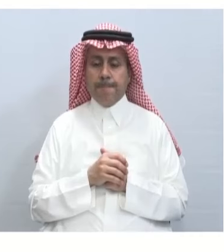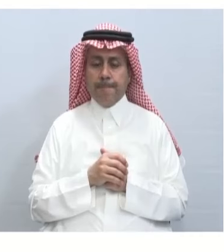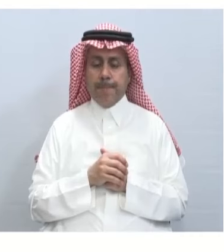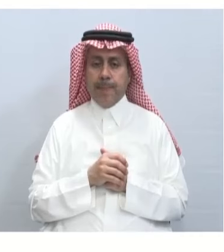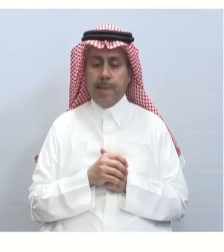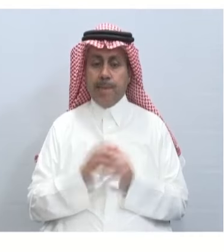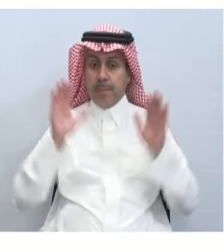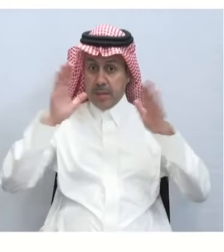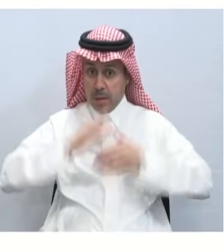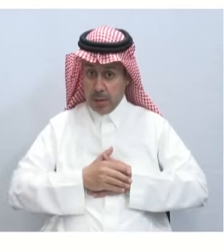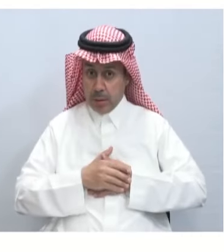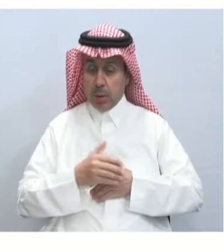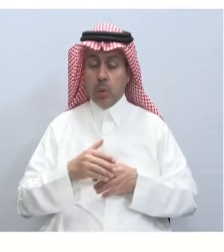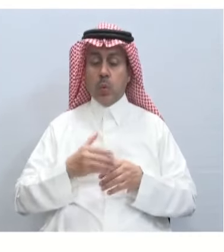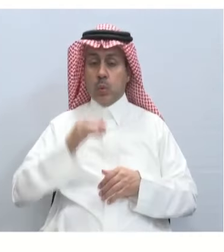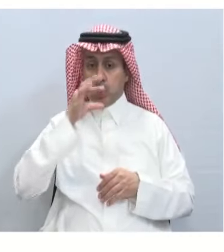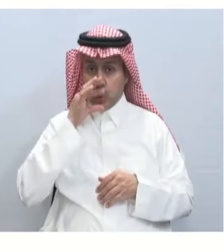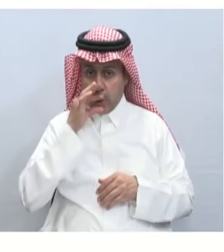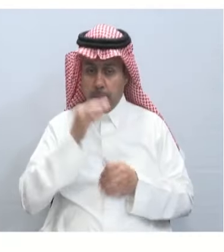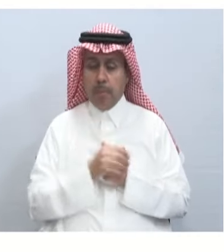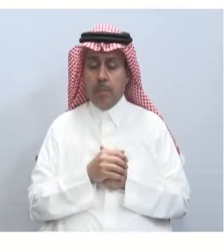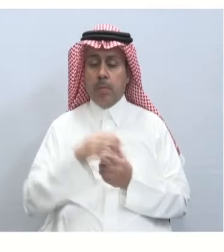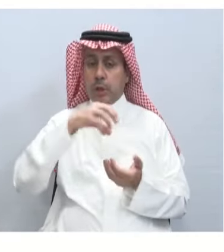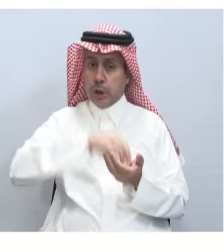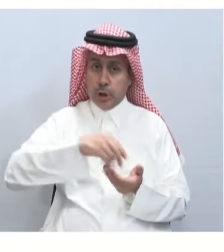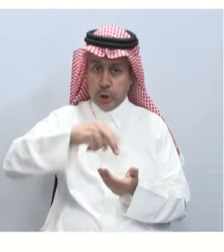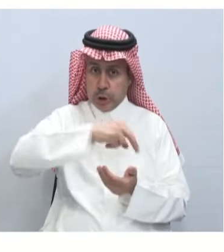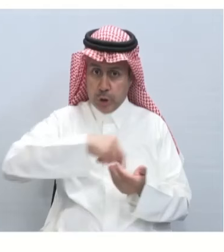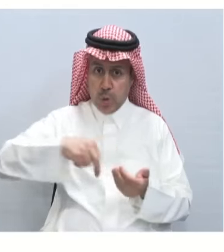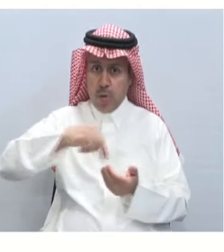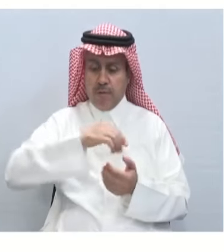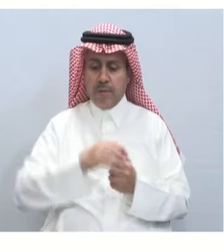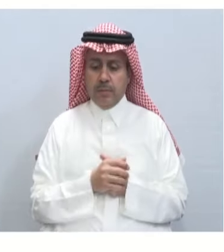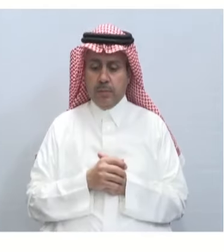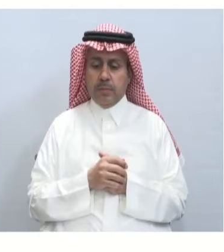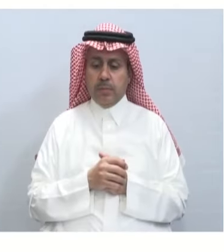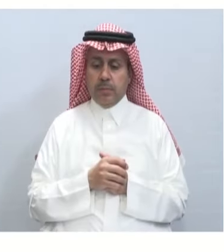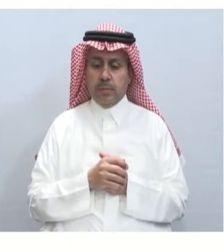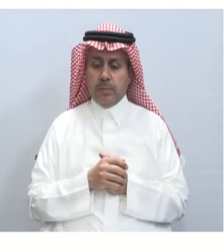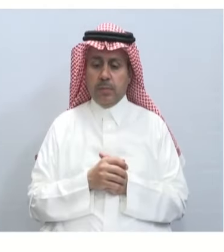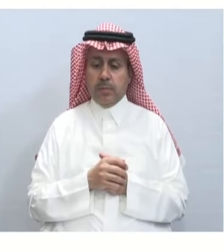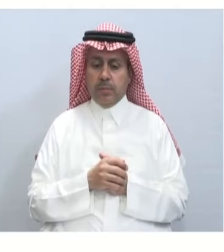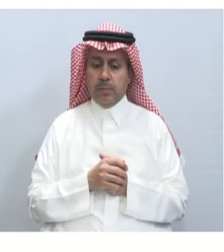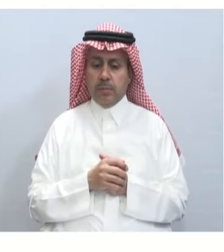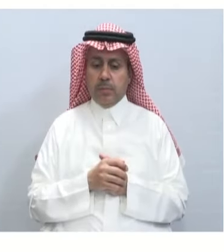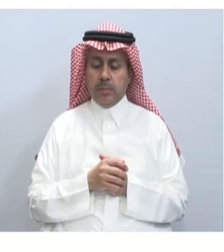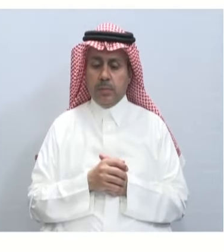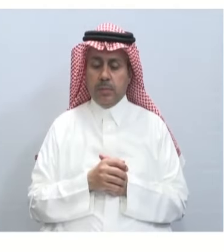بالصلاه والصيام والطواف وغير ذلك